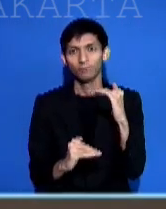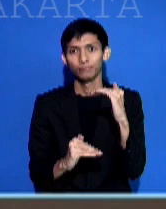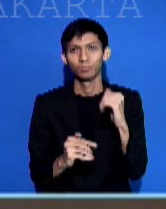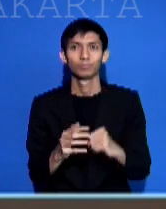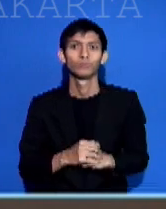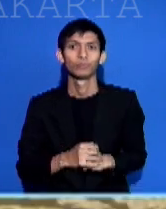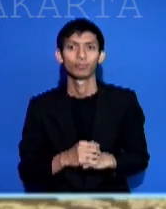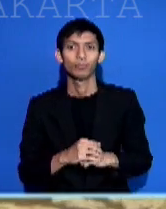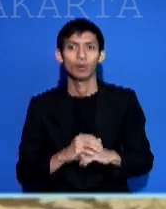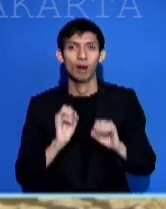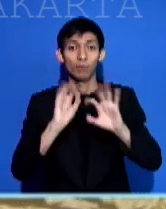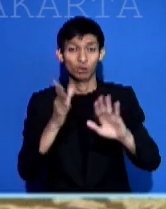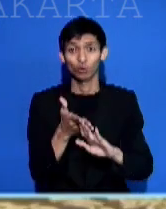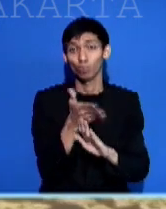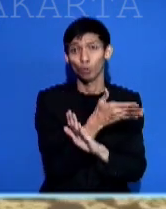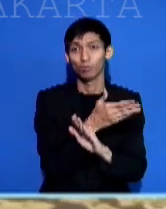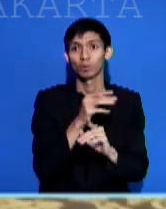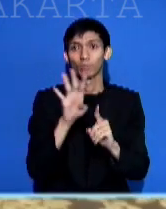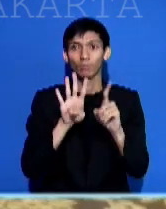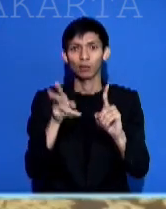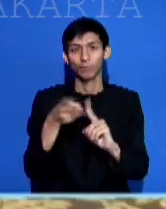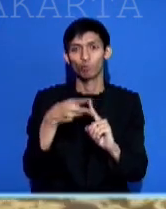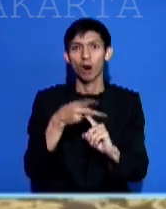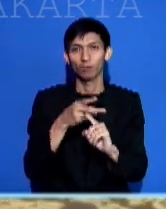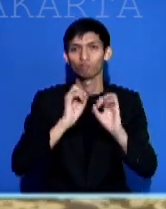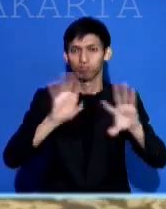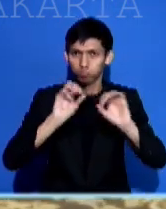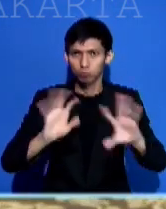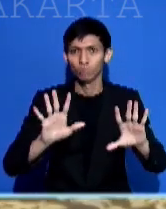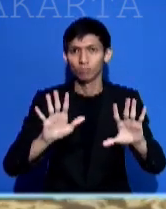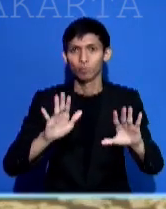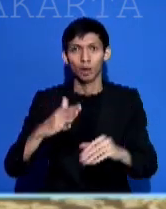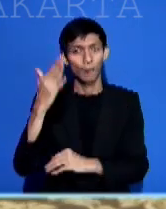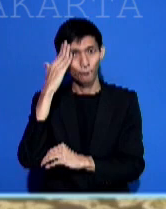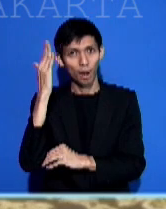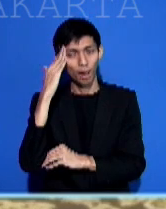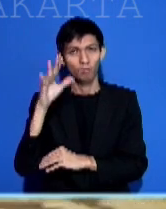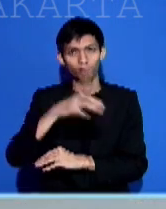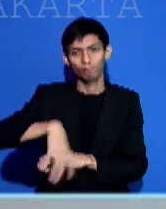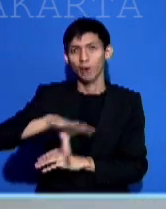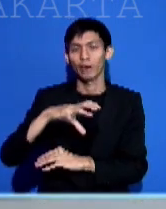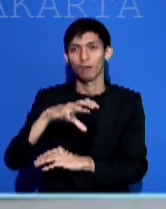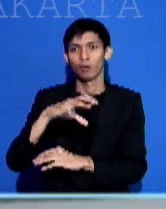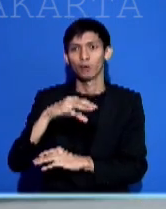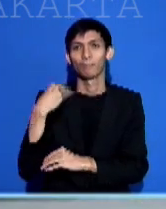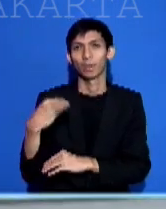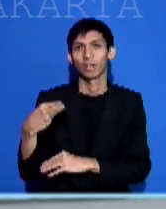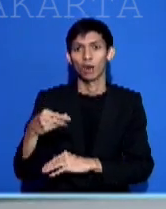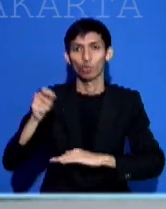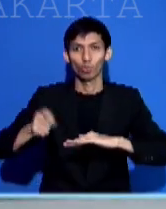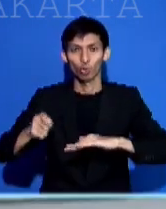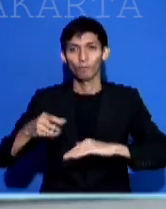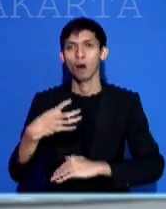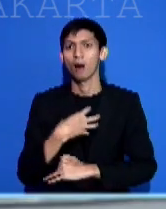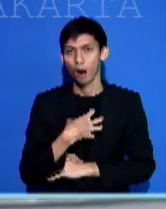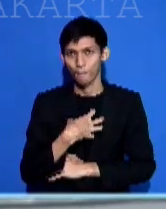14 Februari. Kepala Kanwil Kemenkumham Daerah Istimewa Yogyakarta, Agung Rektono Seto mengatakan, narapidana